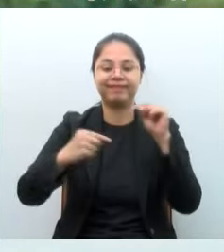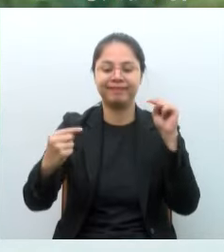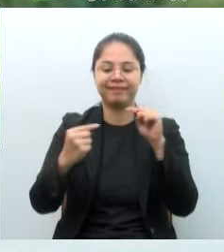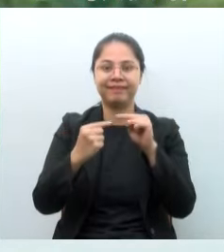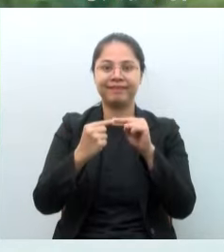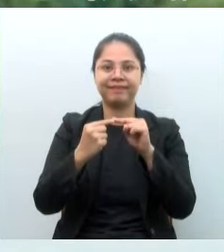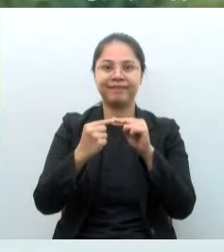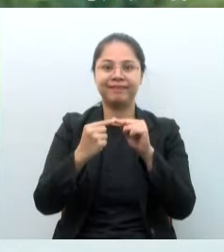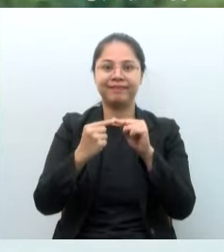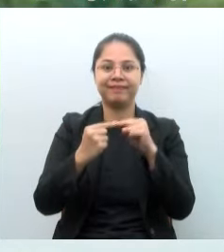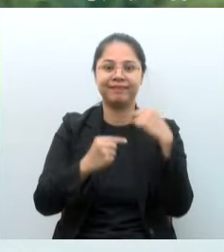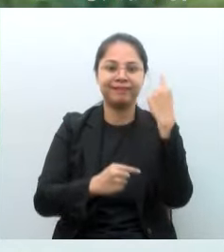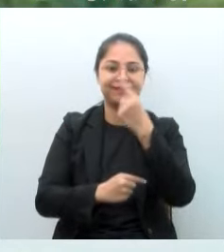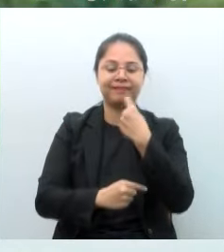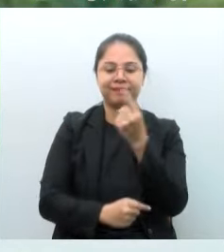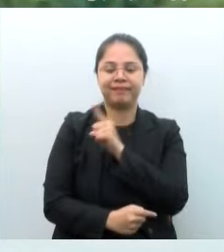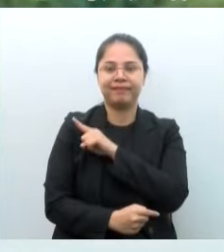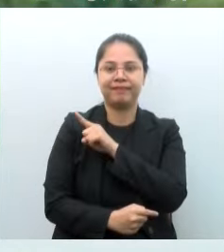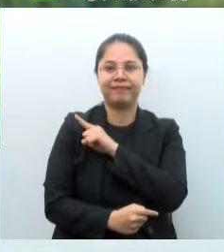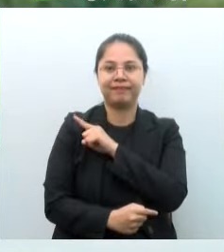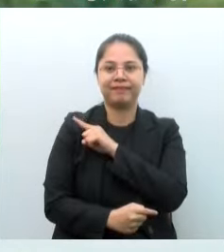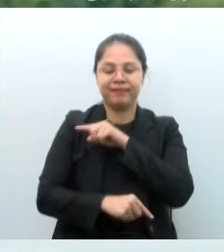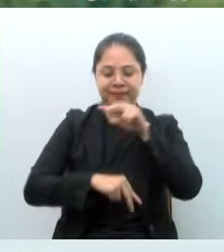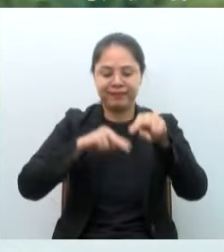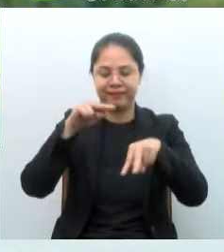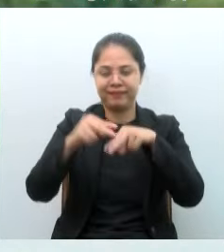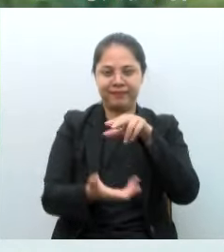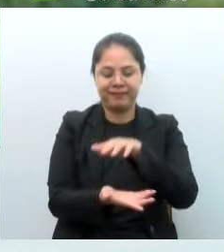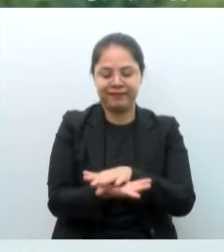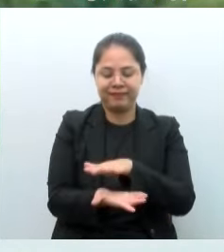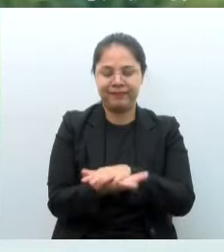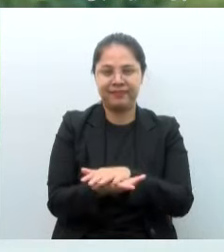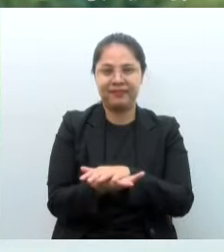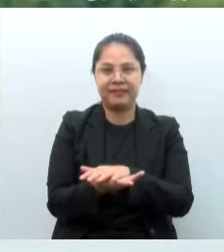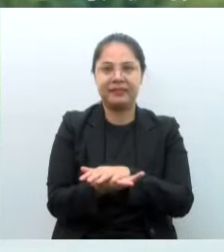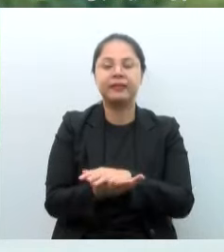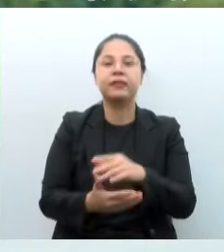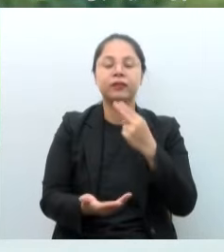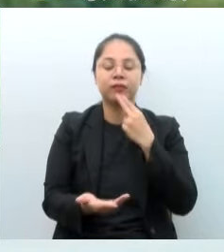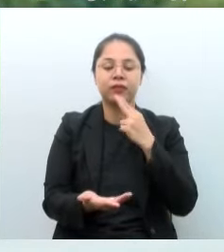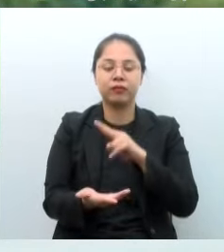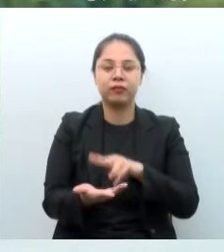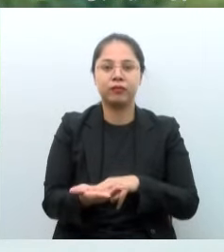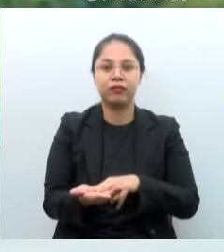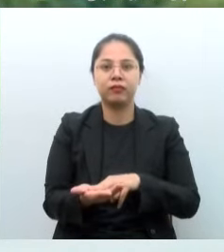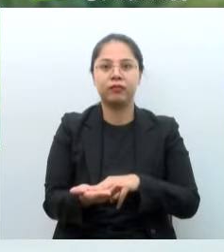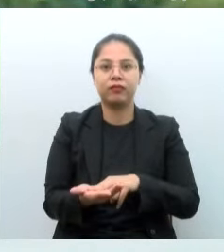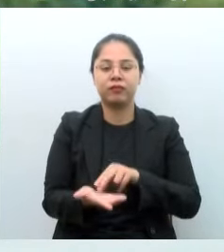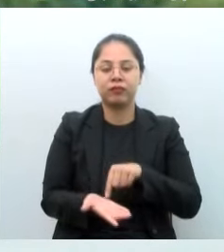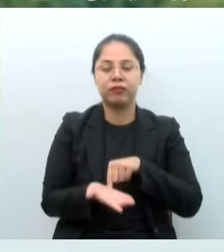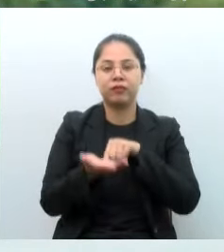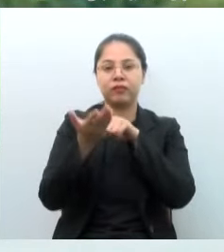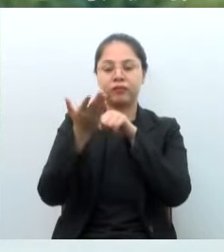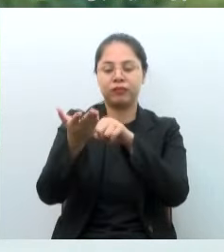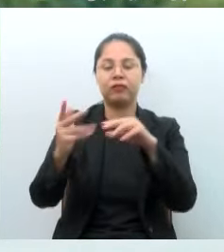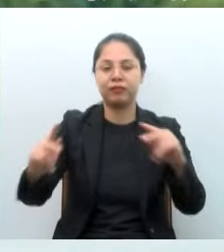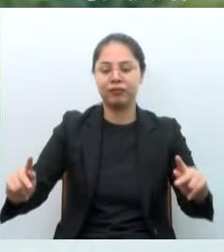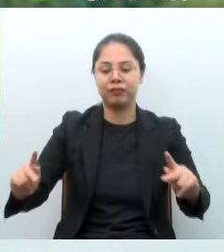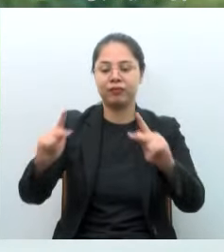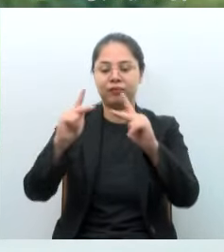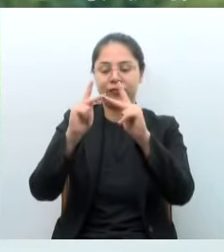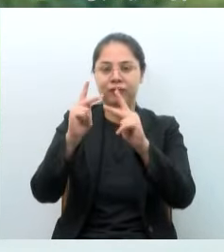ครับซึ่งวันนี้ทางสำนักงานคณะกรรมการการศึกษาพื้นฐานเองนะครับก็ได้ทำหนังสือไปผ่านท่านรัฐมนตรีว่าการกระทรวงที่การแล้วก็ผ่านมติ